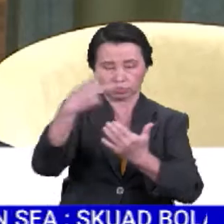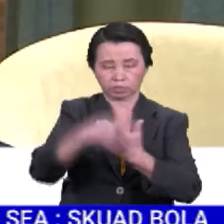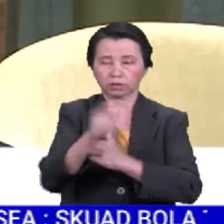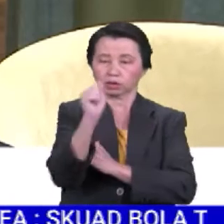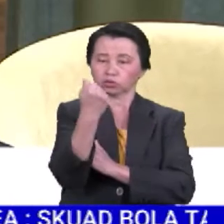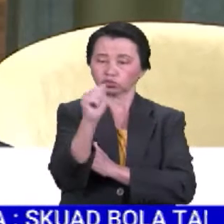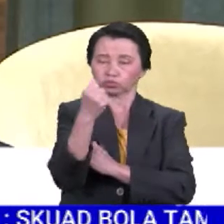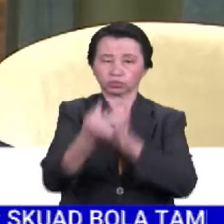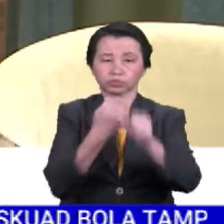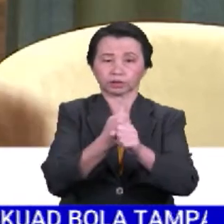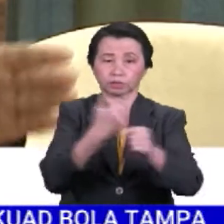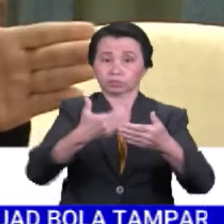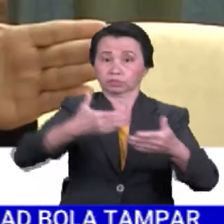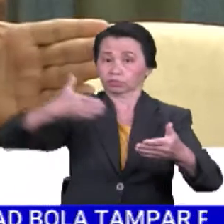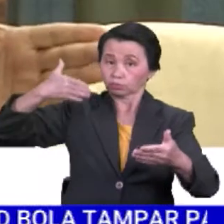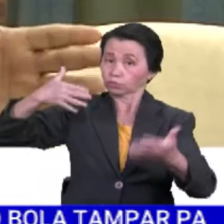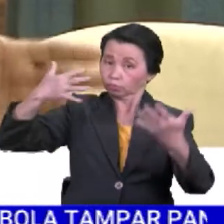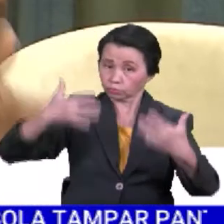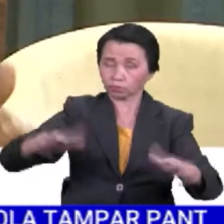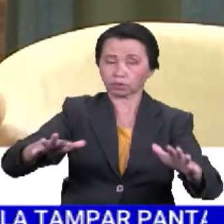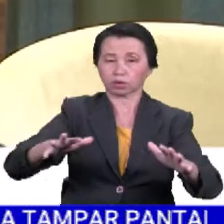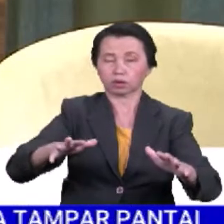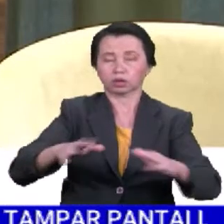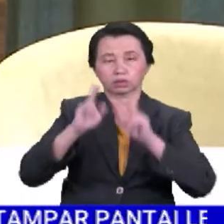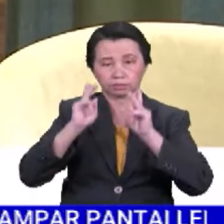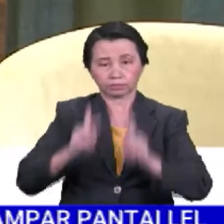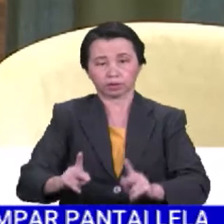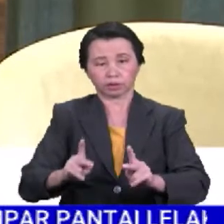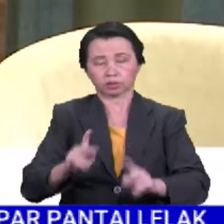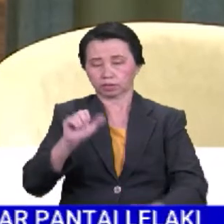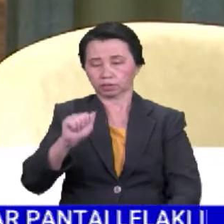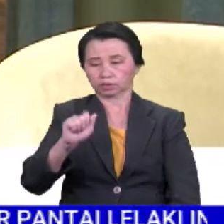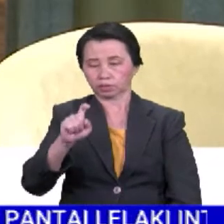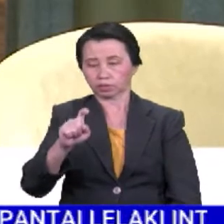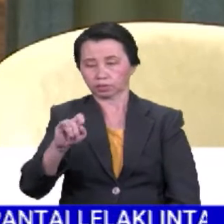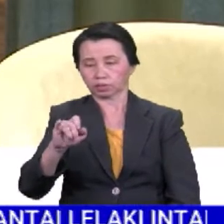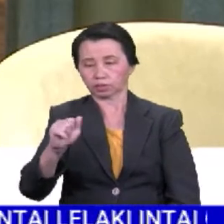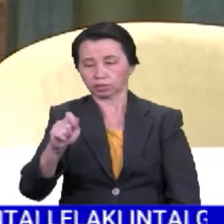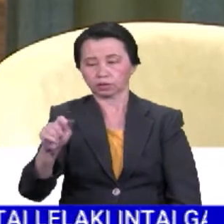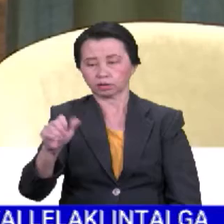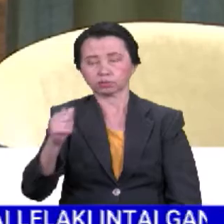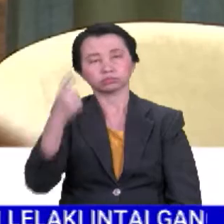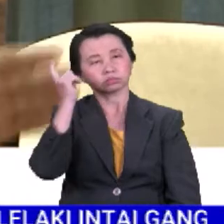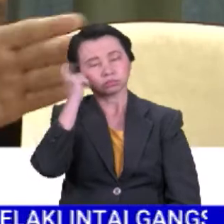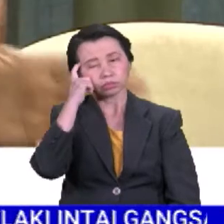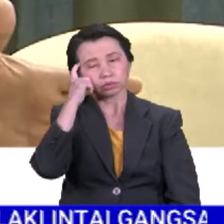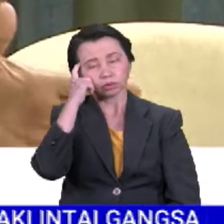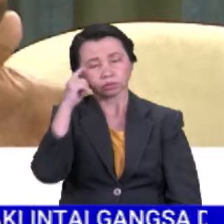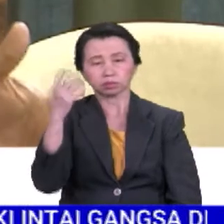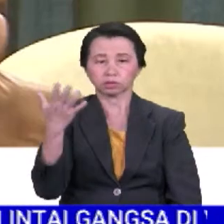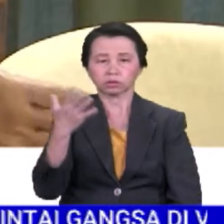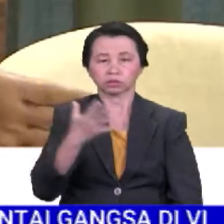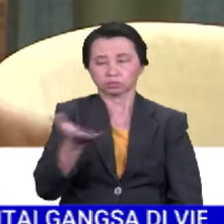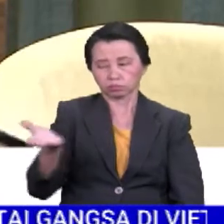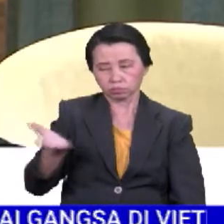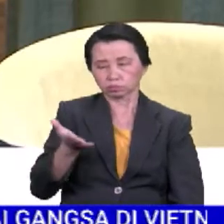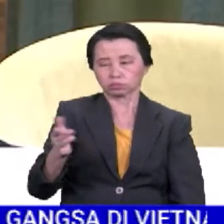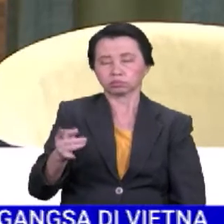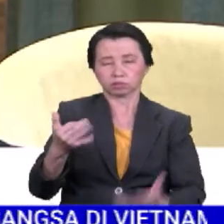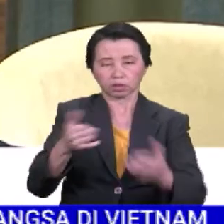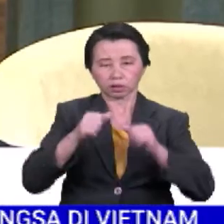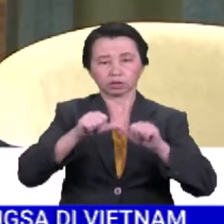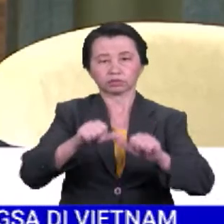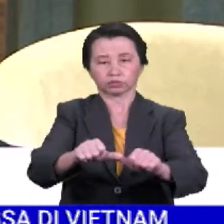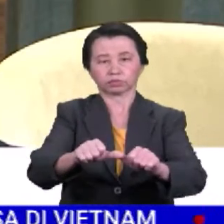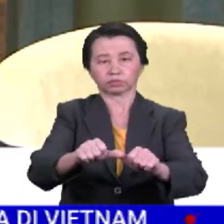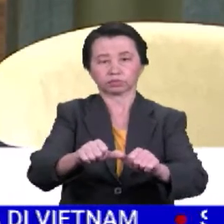10 tahun sebelum ni, pihak board Axiata berpendapat bahawa mereka nak meneruskan